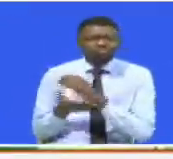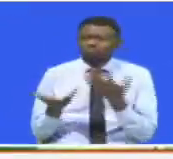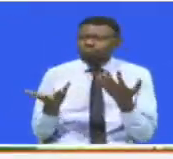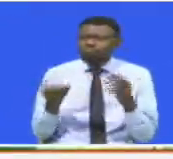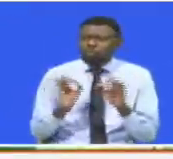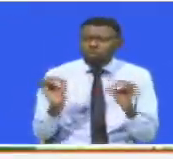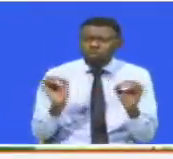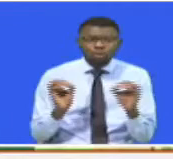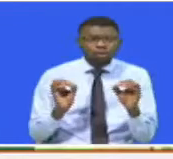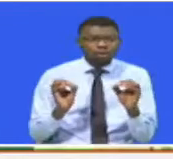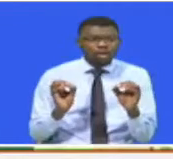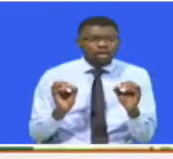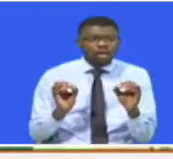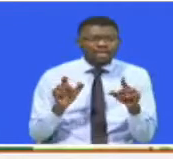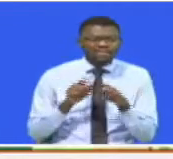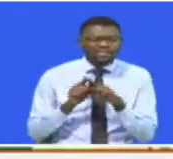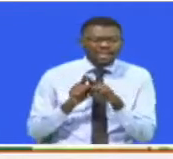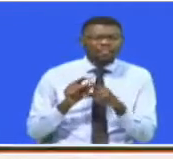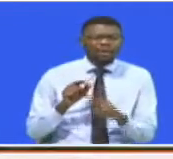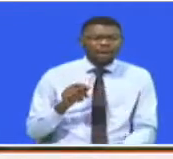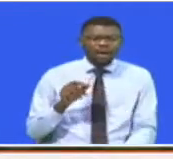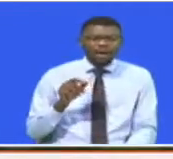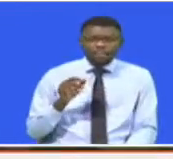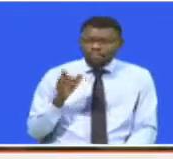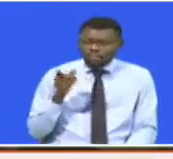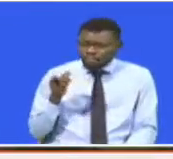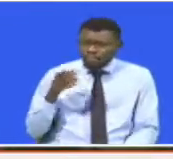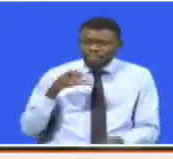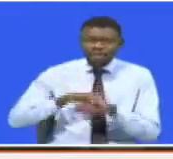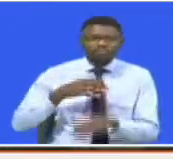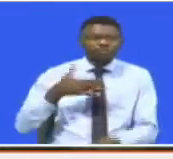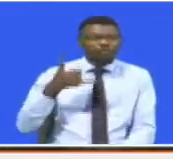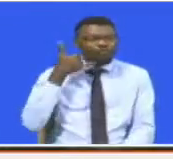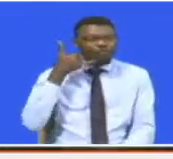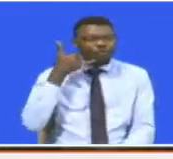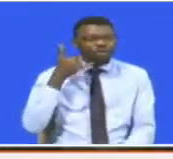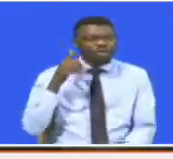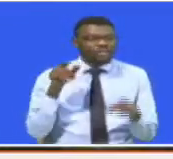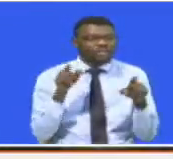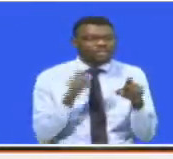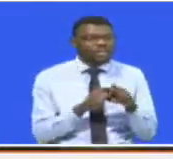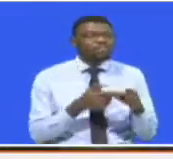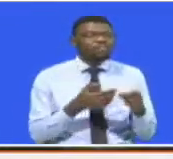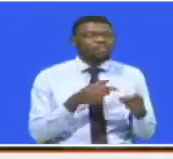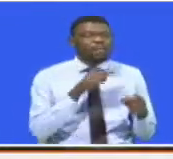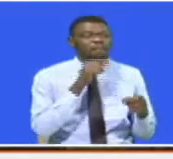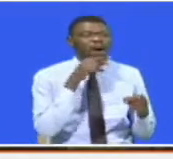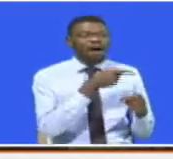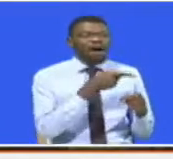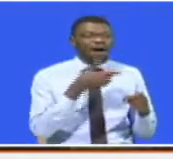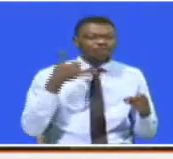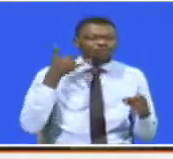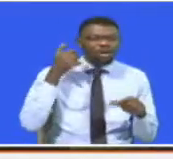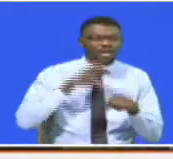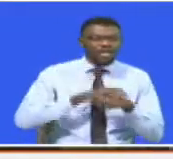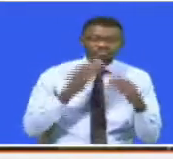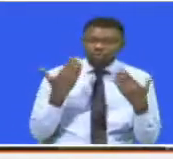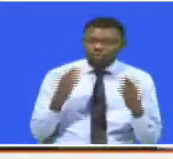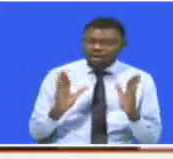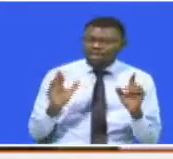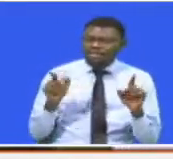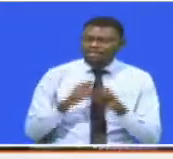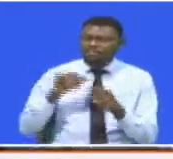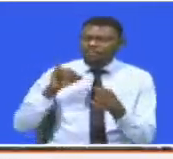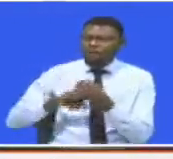huyo, Kioi amesema kuwa wamefanikiwa kupata simu yake pamoja na ile mwenda zake Mwangi, huku akichukua pamoja na ile ya